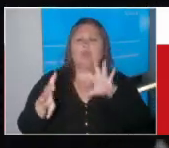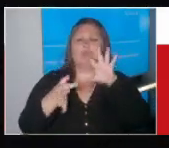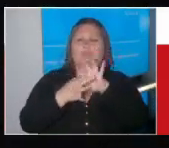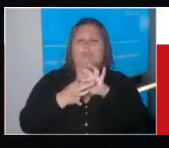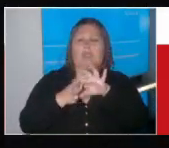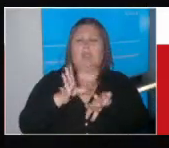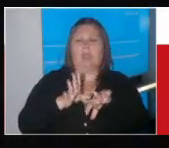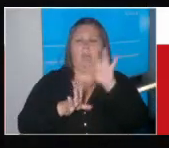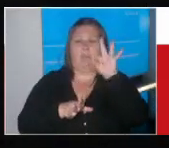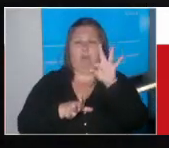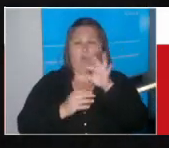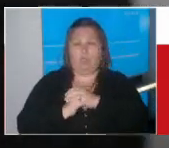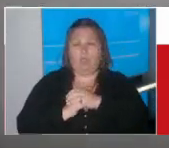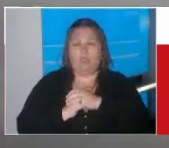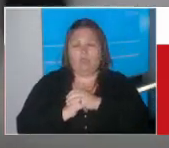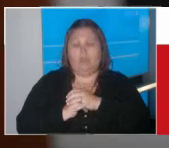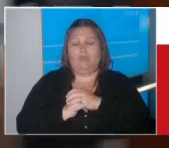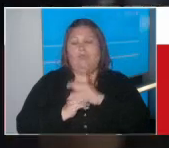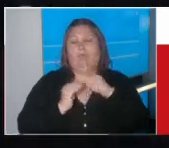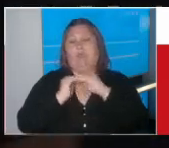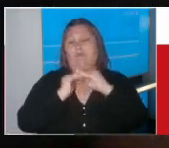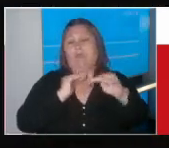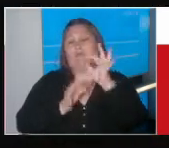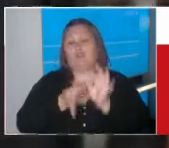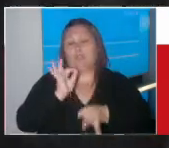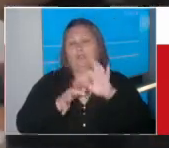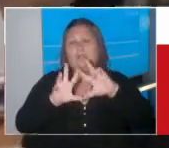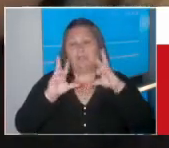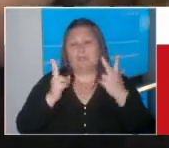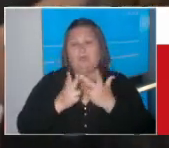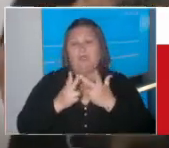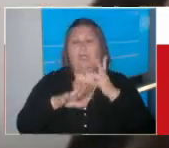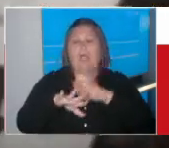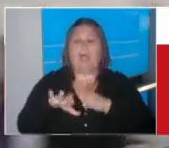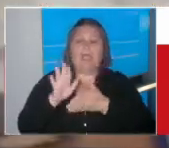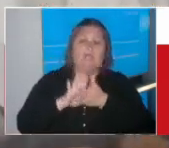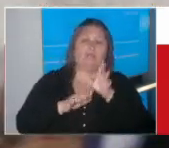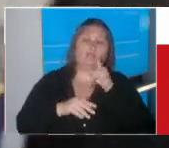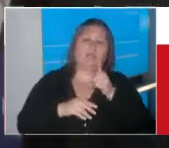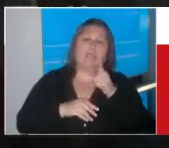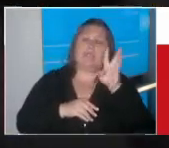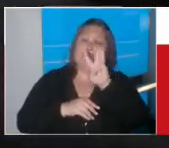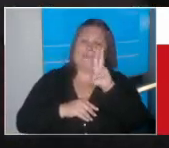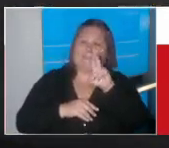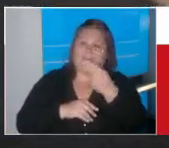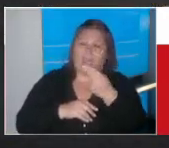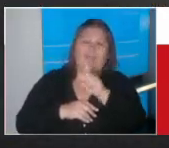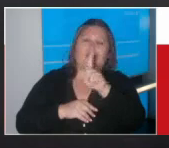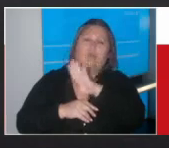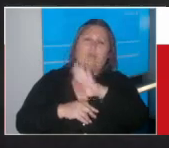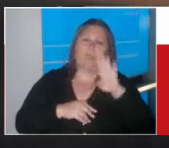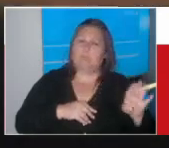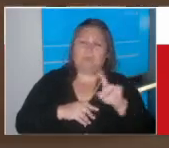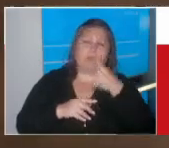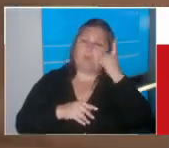עצמו, ועדיין ינסו שם ללכת גם בקו המשפטי וגם בקו הציבורי, על הכיוון שזו צערה, וזה לא נתניהו עצמו, הוא לא